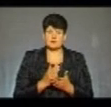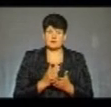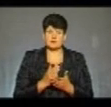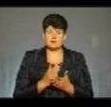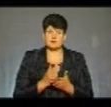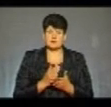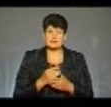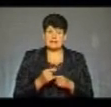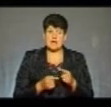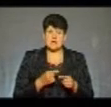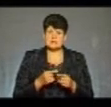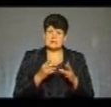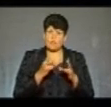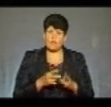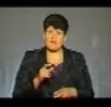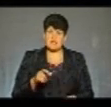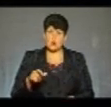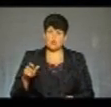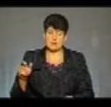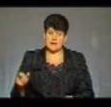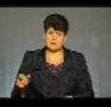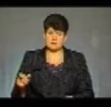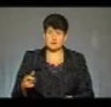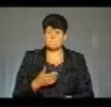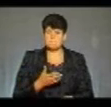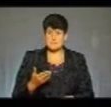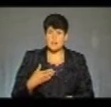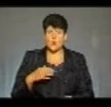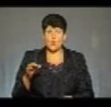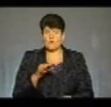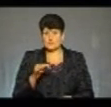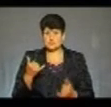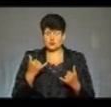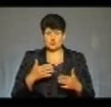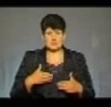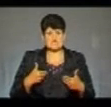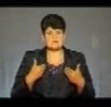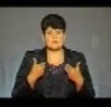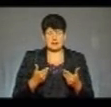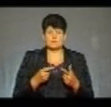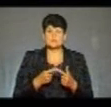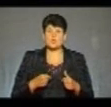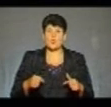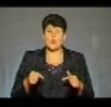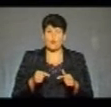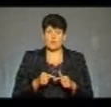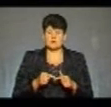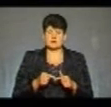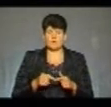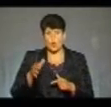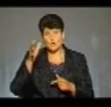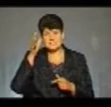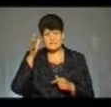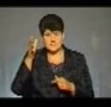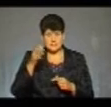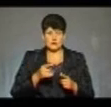собою наслідки травмування людей. Ми офіційно сьогодні звернемося до органів освіти,